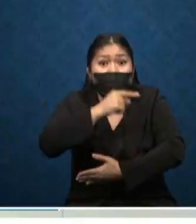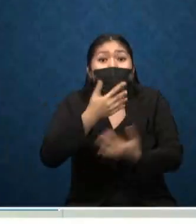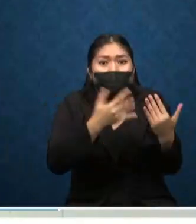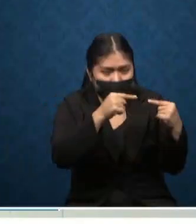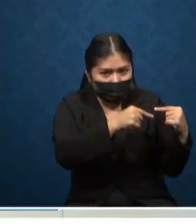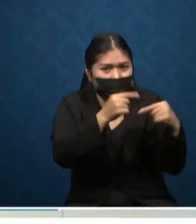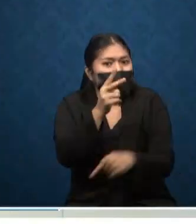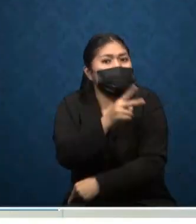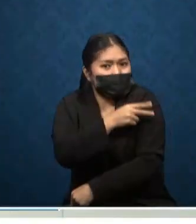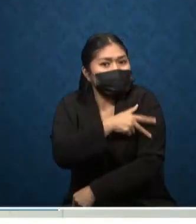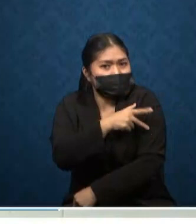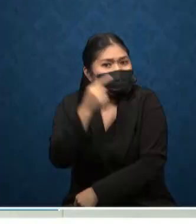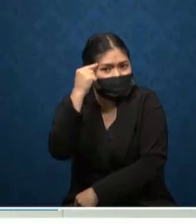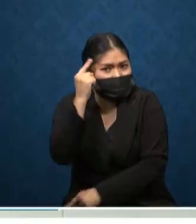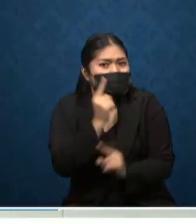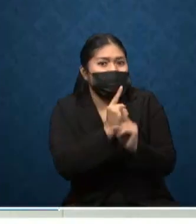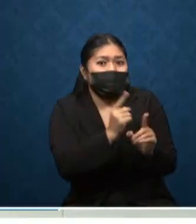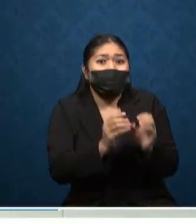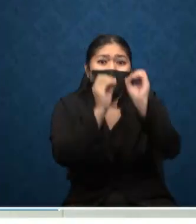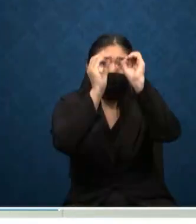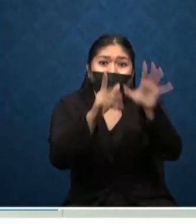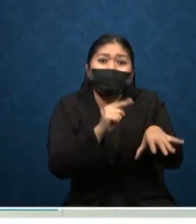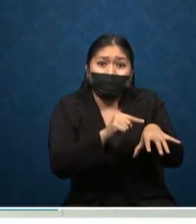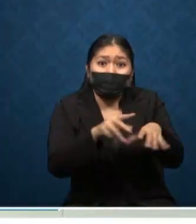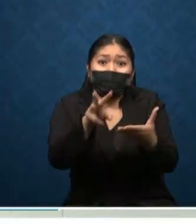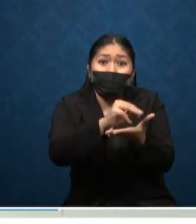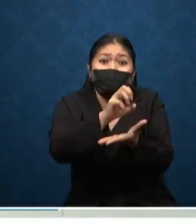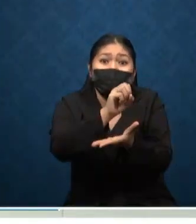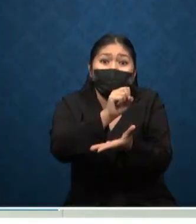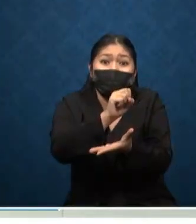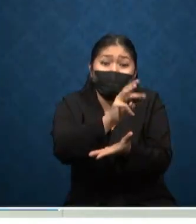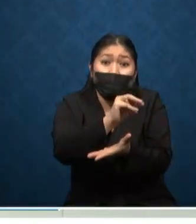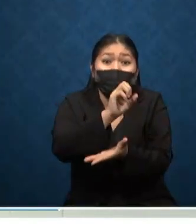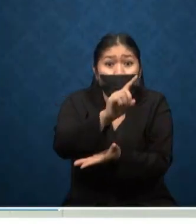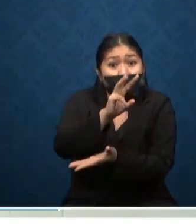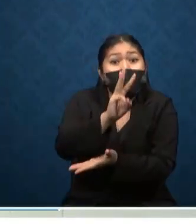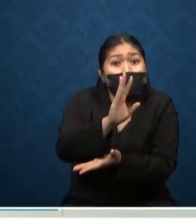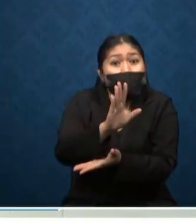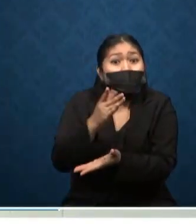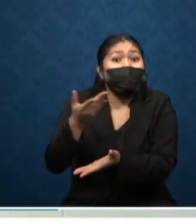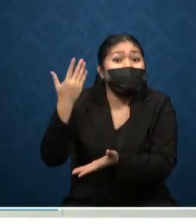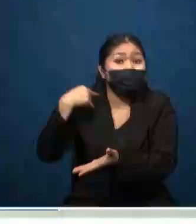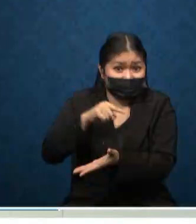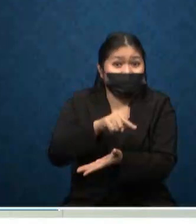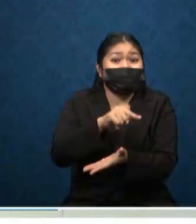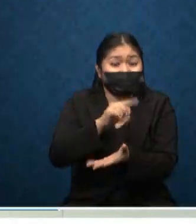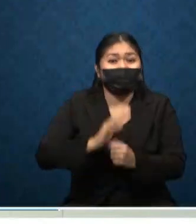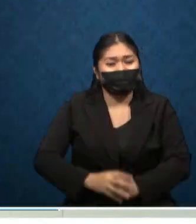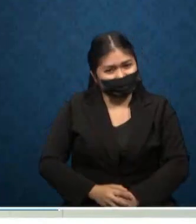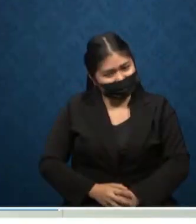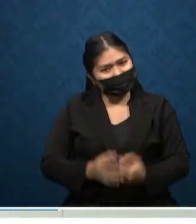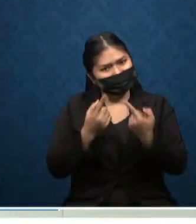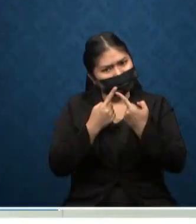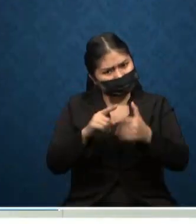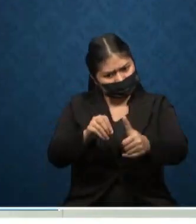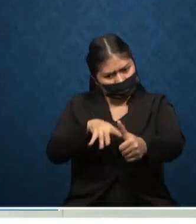ปก็คงจะเลยลอยตามอาจารย์ที่มโซวกสารมิตรที่อาจารย์เฉลิมชัยได้พูดไว้สักครู่แต่ผู้นำสตรีค